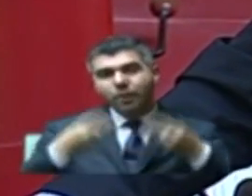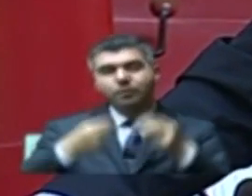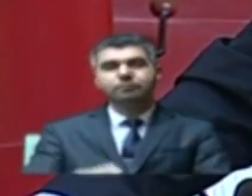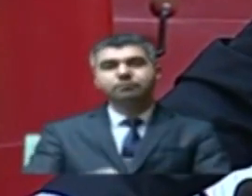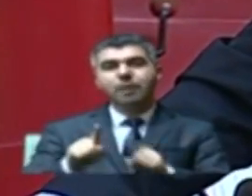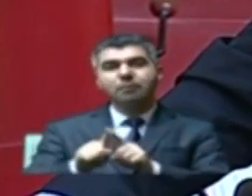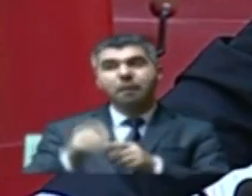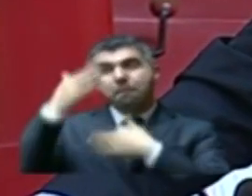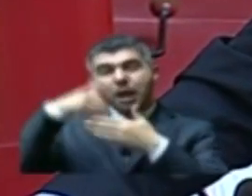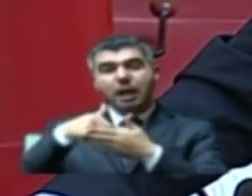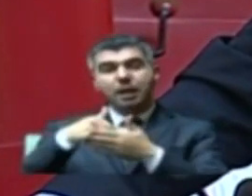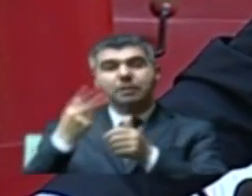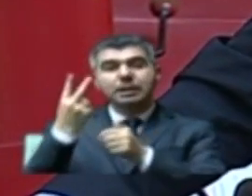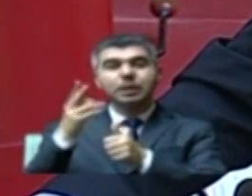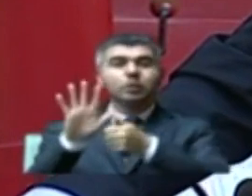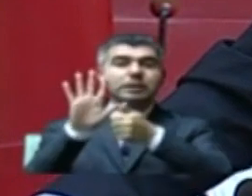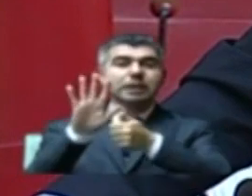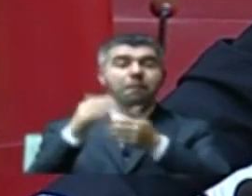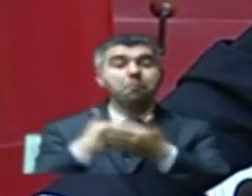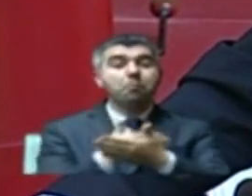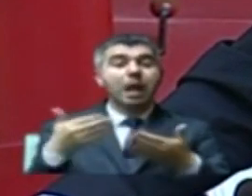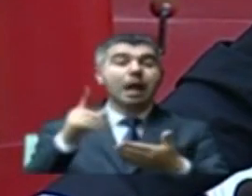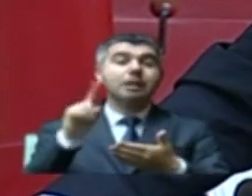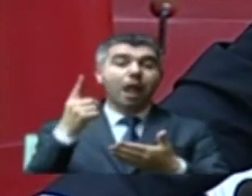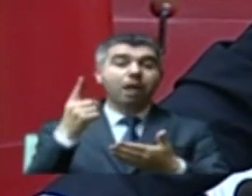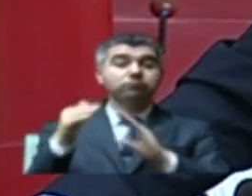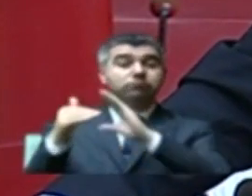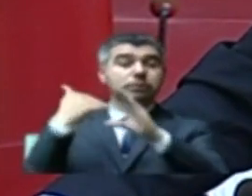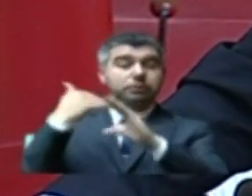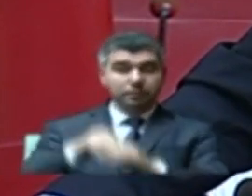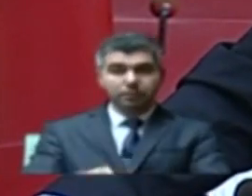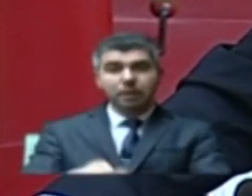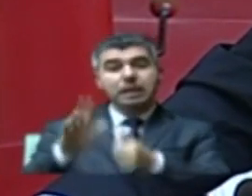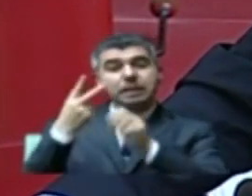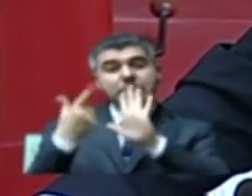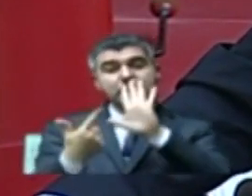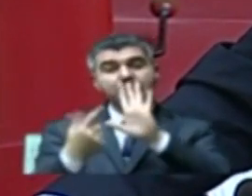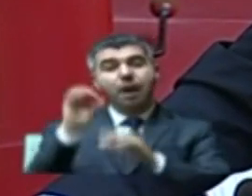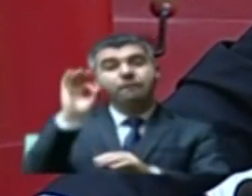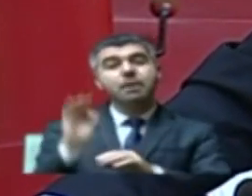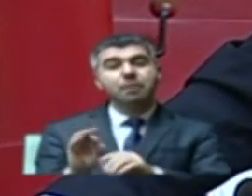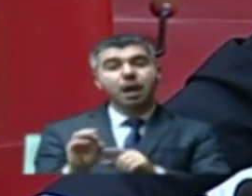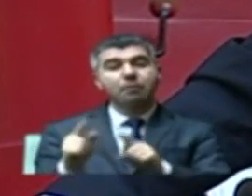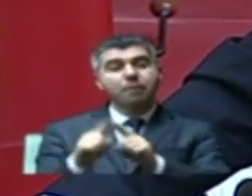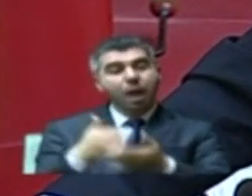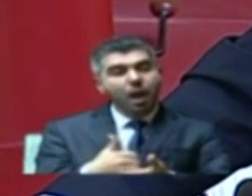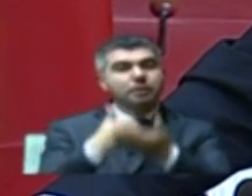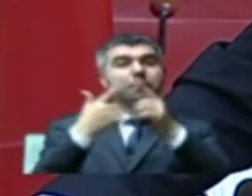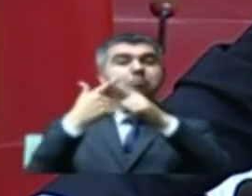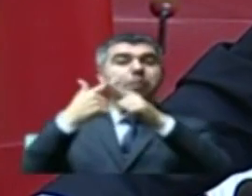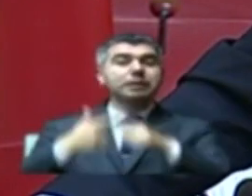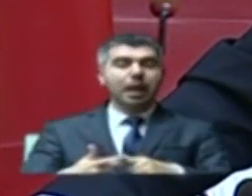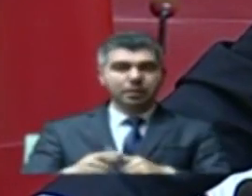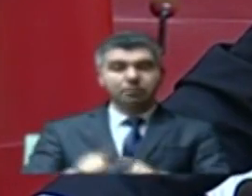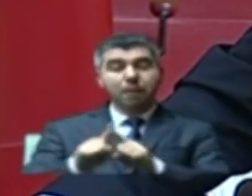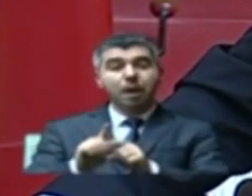تحويلات المغرب في العالم هي 62 مليار درهم، 7% كمساهمة في الناتج الداخلي الخام.